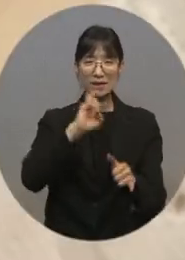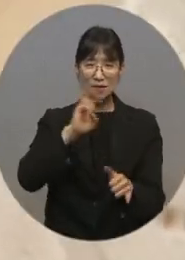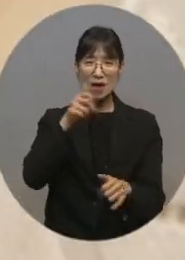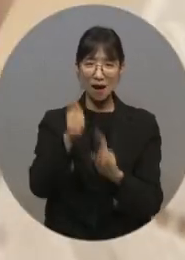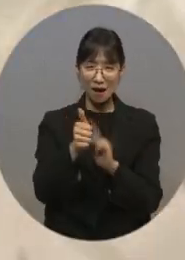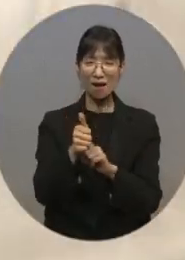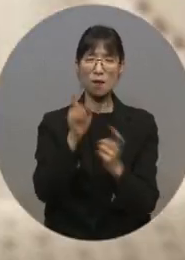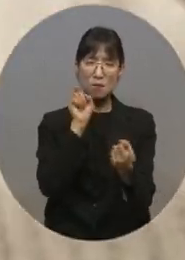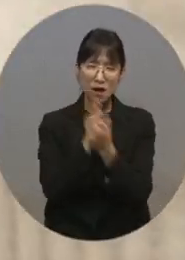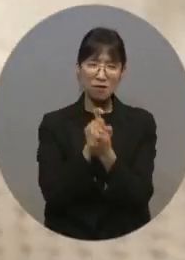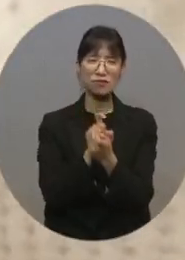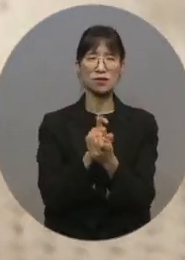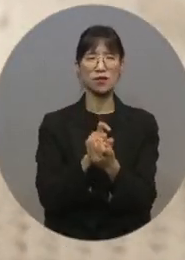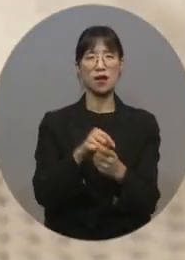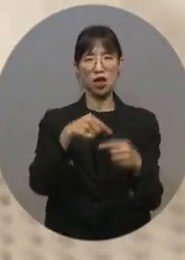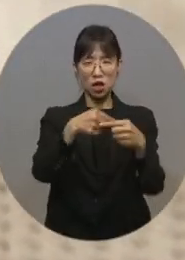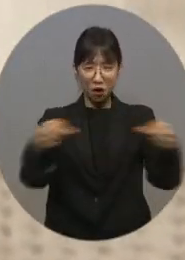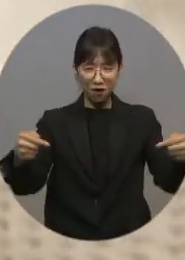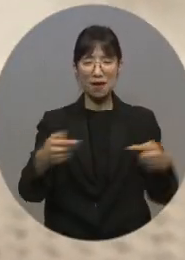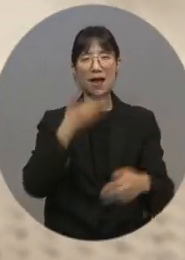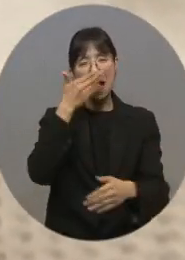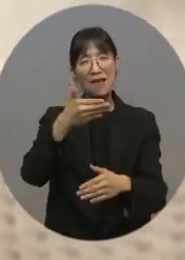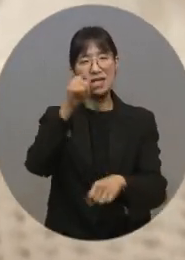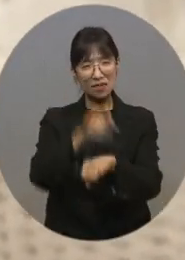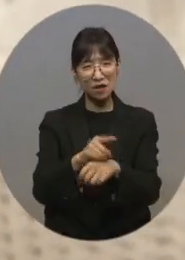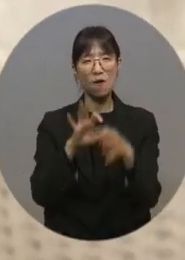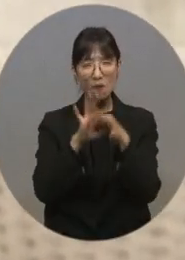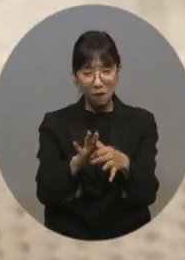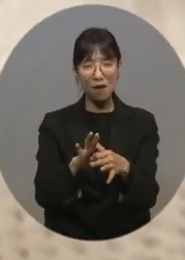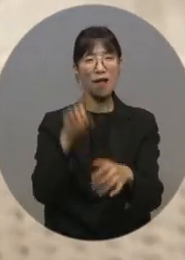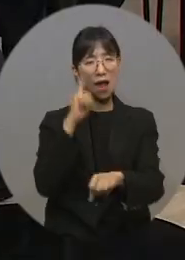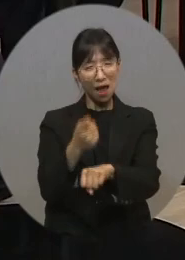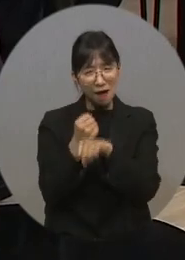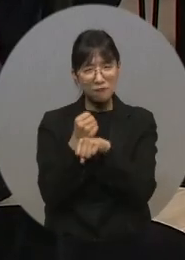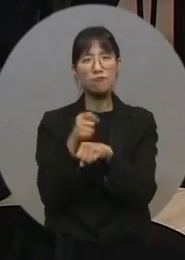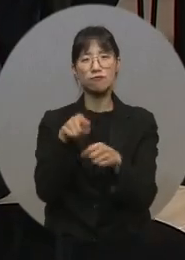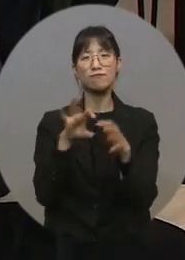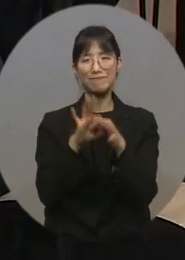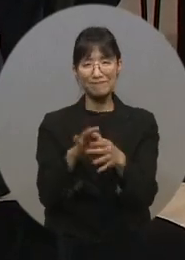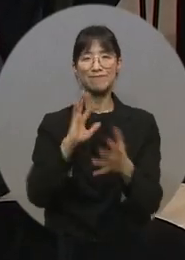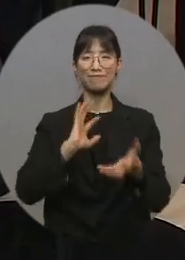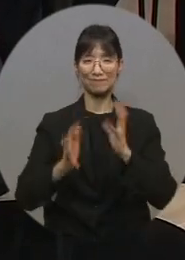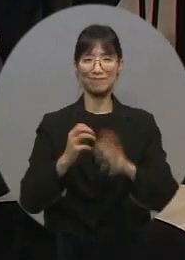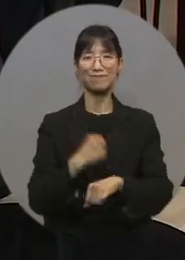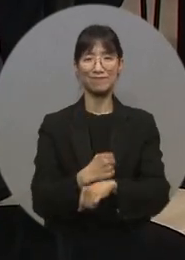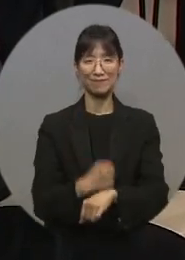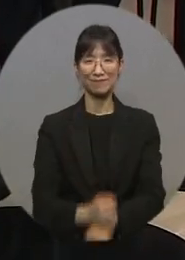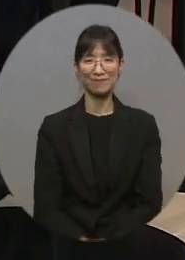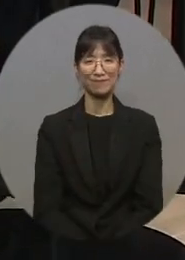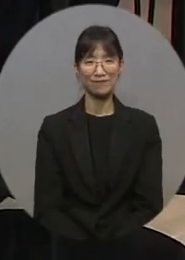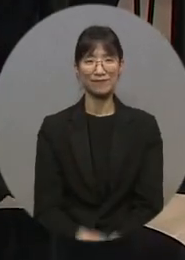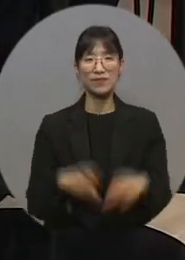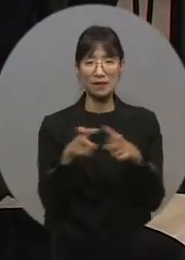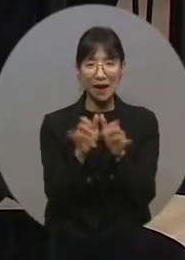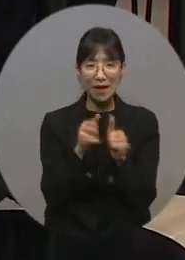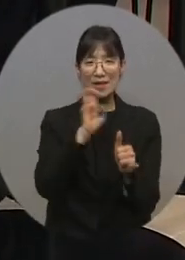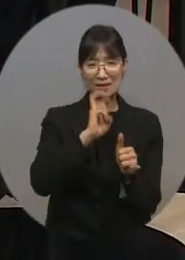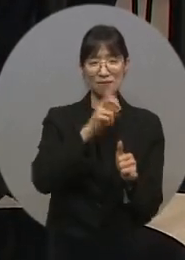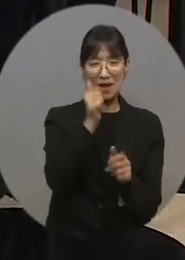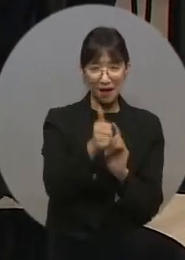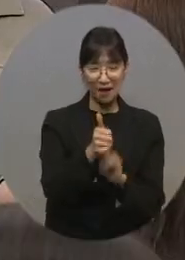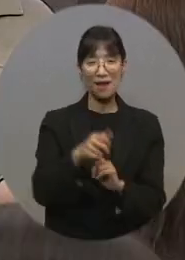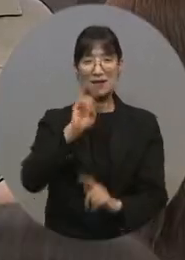경계와 가능성에 대한 주제를 시작으로 학술적 담론 회장이 이어졌습니다 장애인 음악가들과